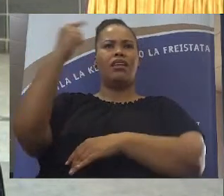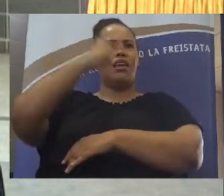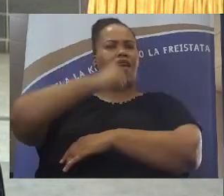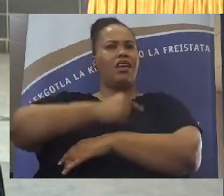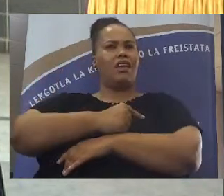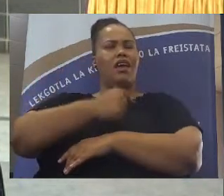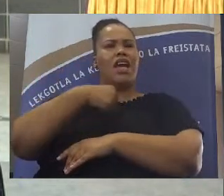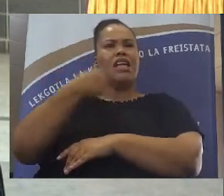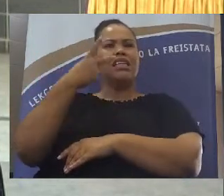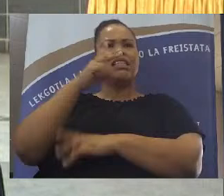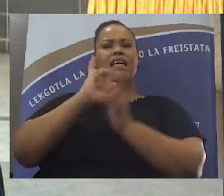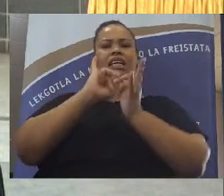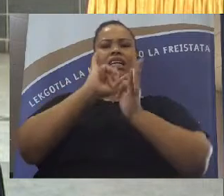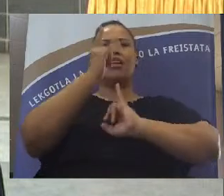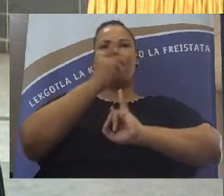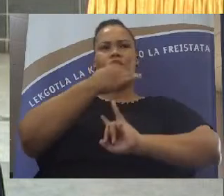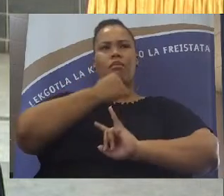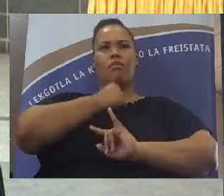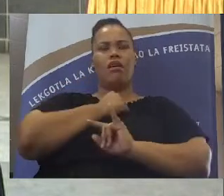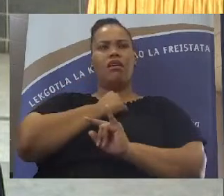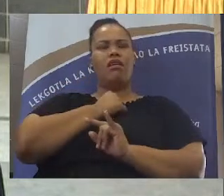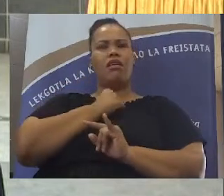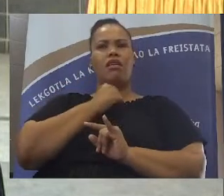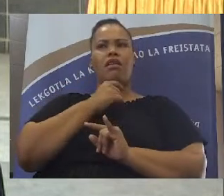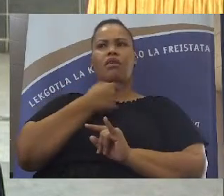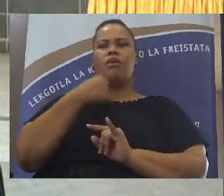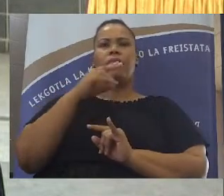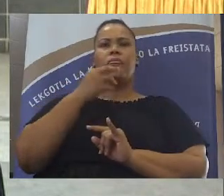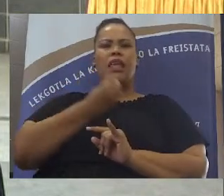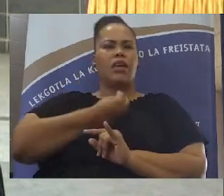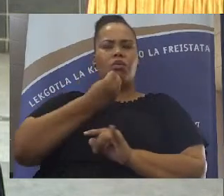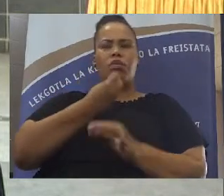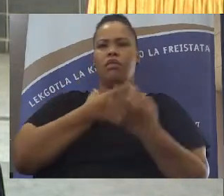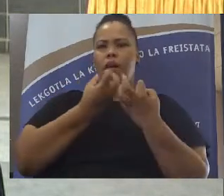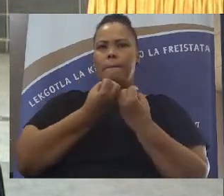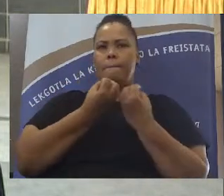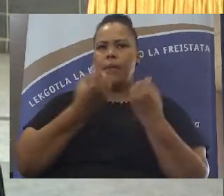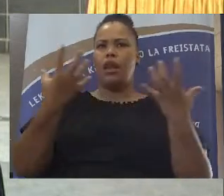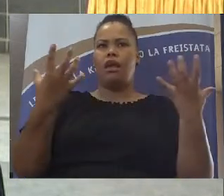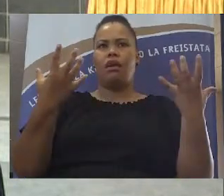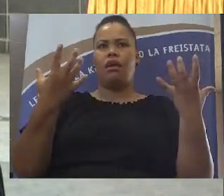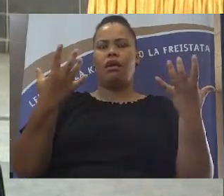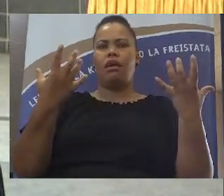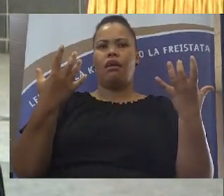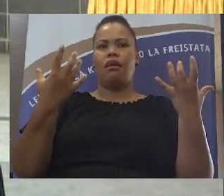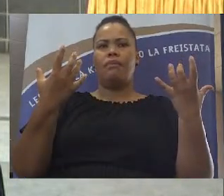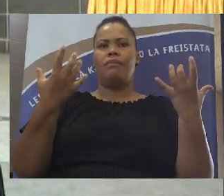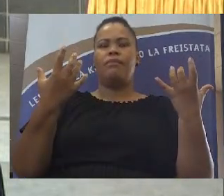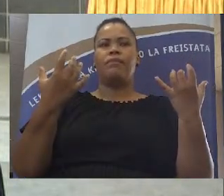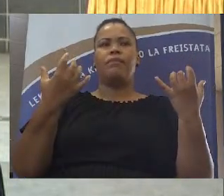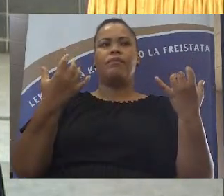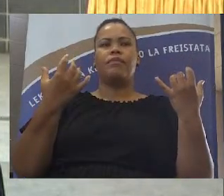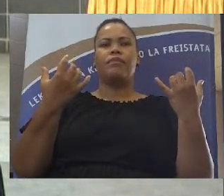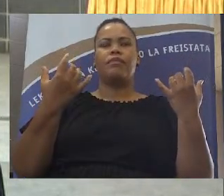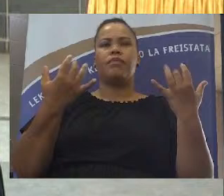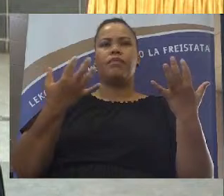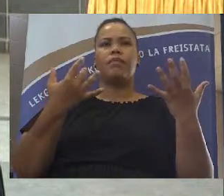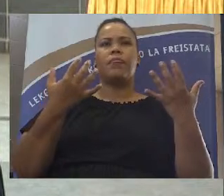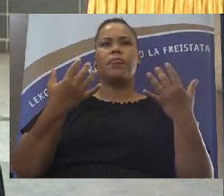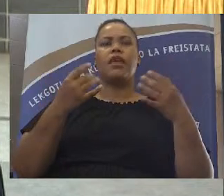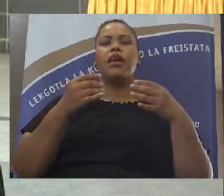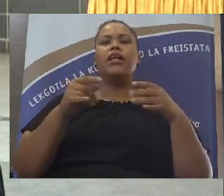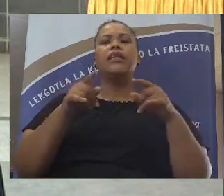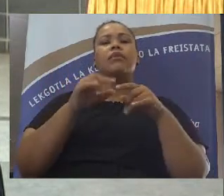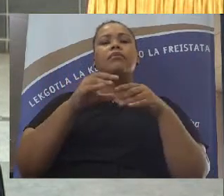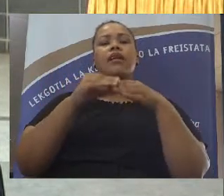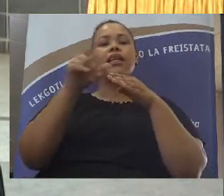ons dorp, ons het 'n groot klomp jong mense, soos die groot leier